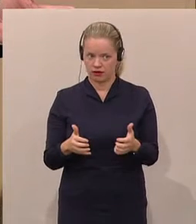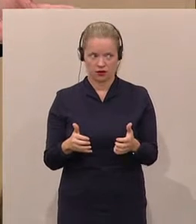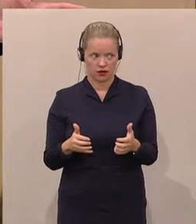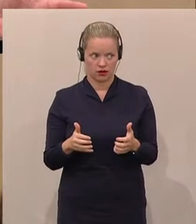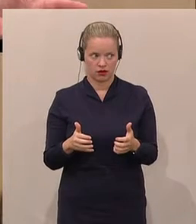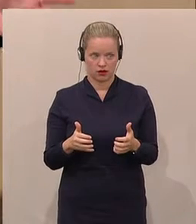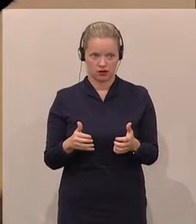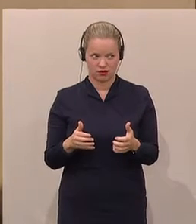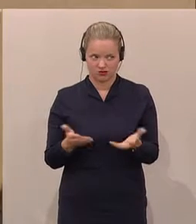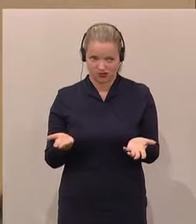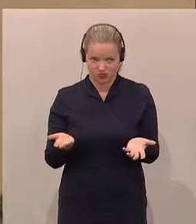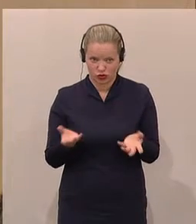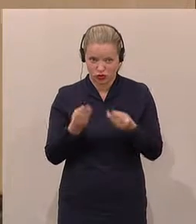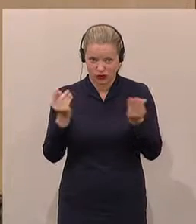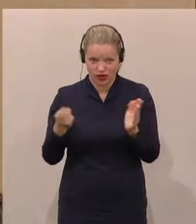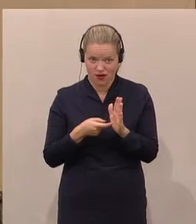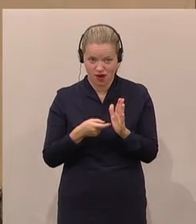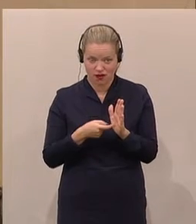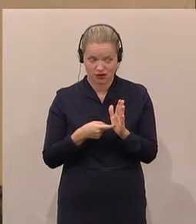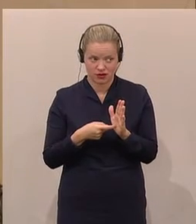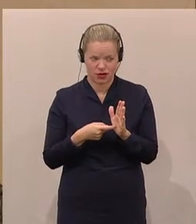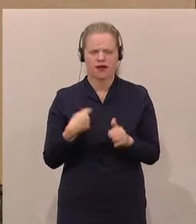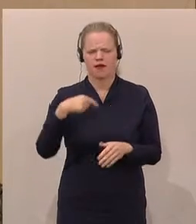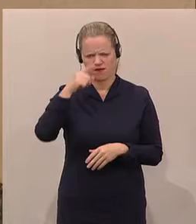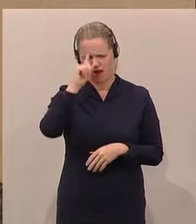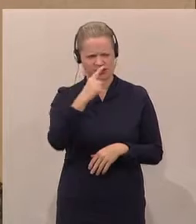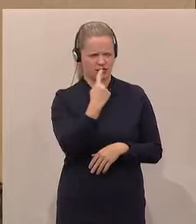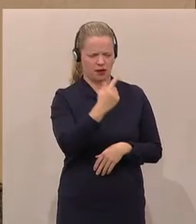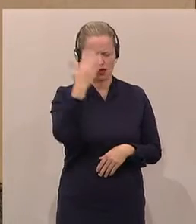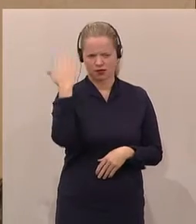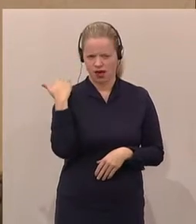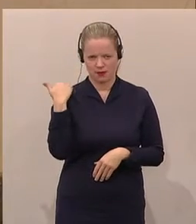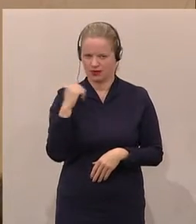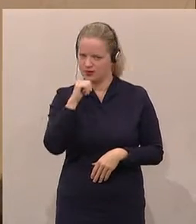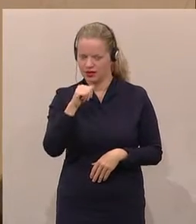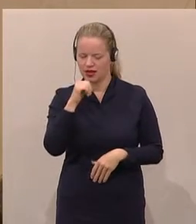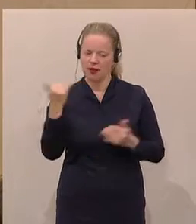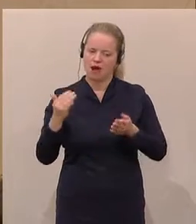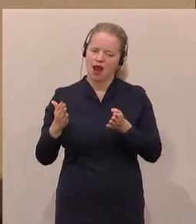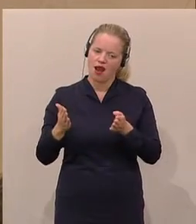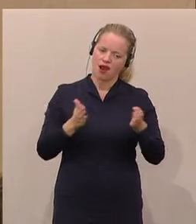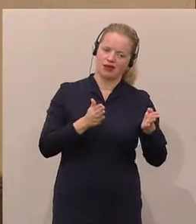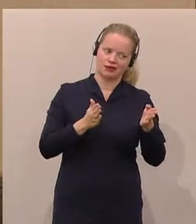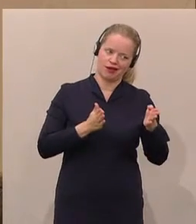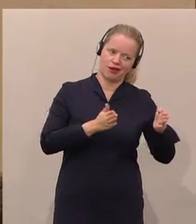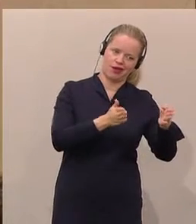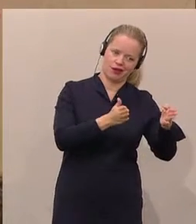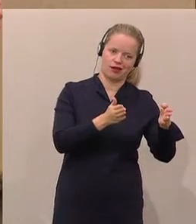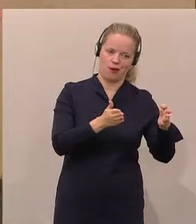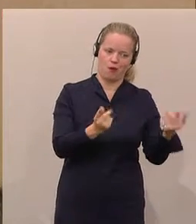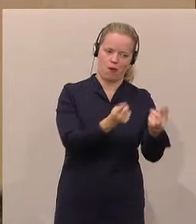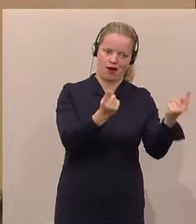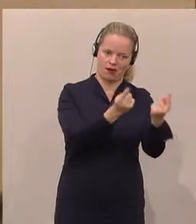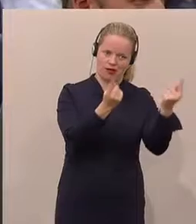viel verlangt? Ich weiß, bei Ihnen gab es das nicht. Es war immer eine linksgerichtete Propaganda, die hier durchgeschaltet wurde. Aber wir wollen